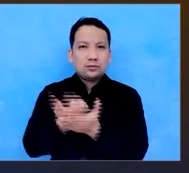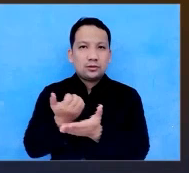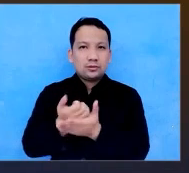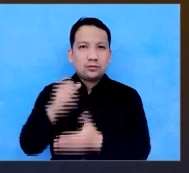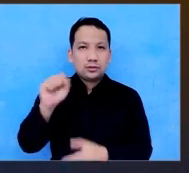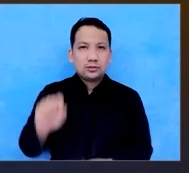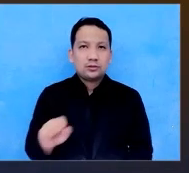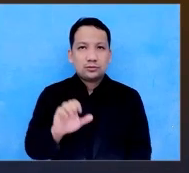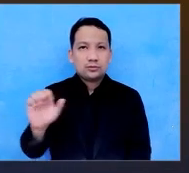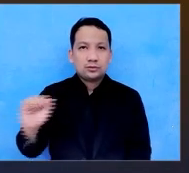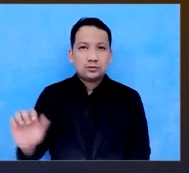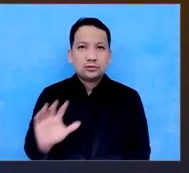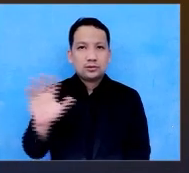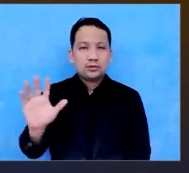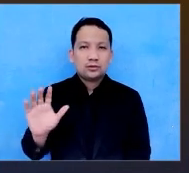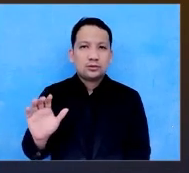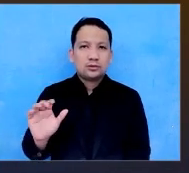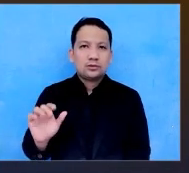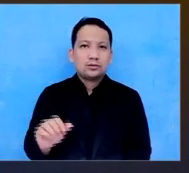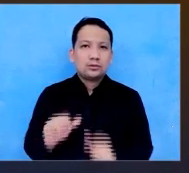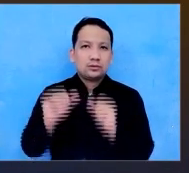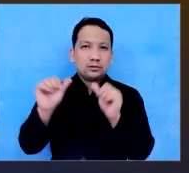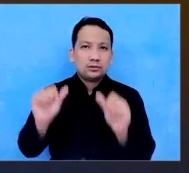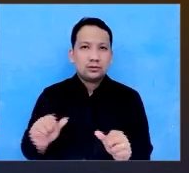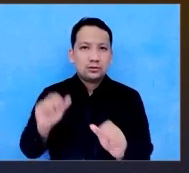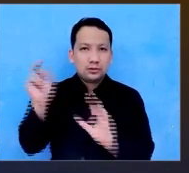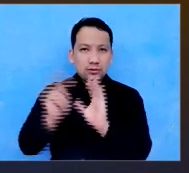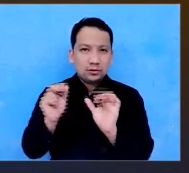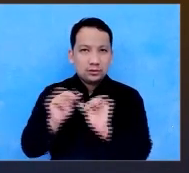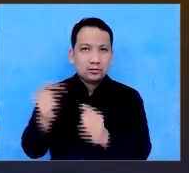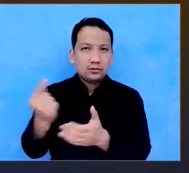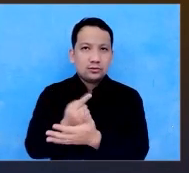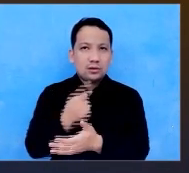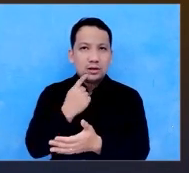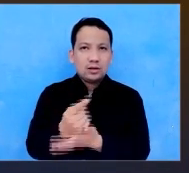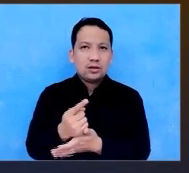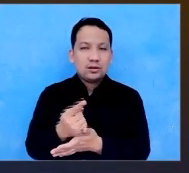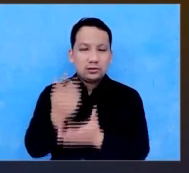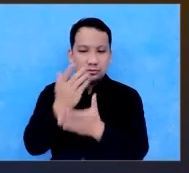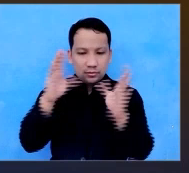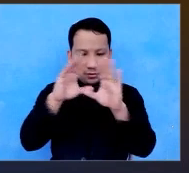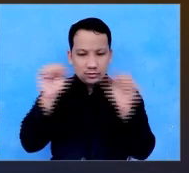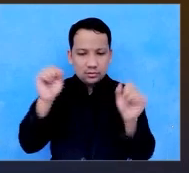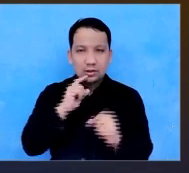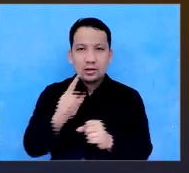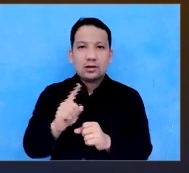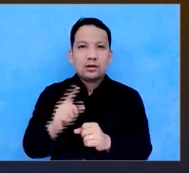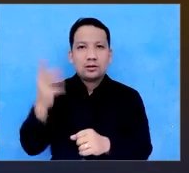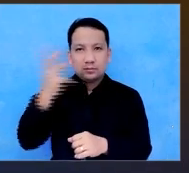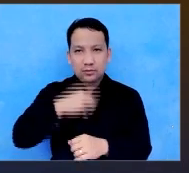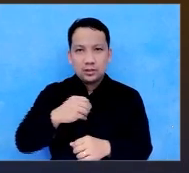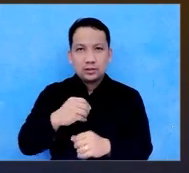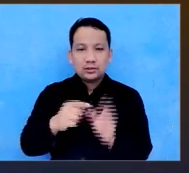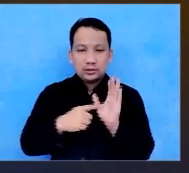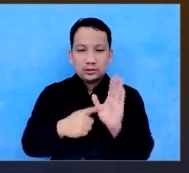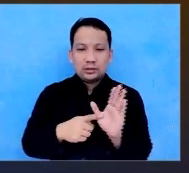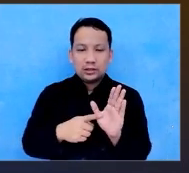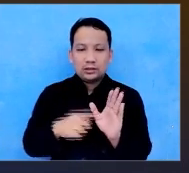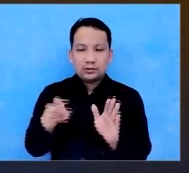Asia. Sa ipinost na Facebook video nitong weekend, sinabi ng Pangulo na maganda ang kinahinatnan ng